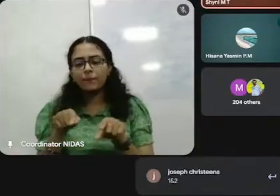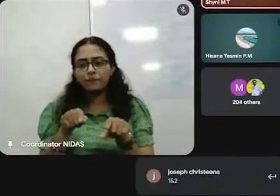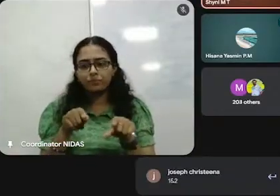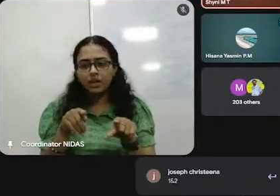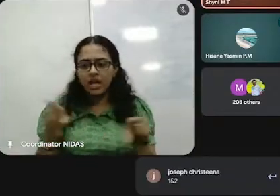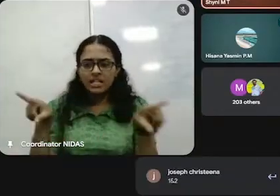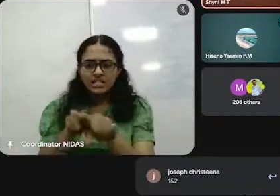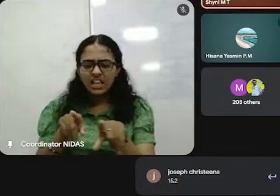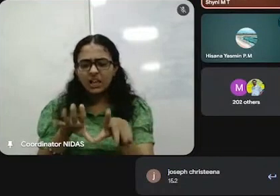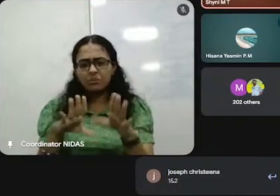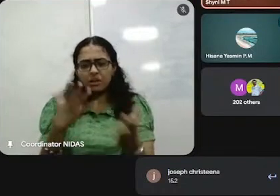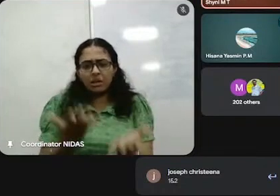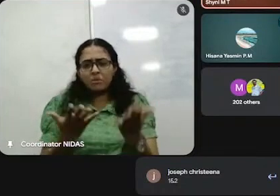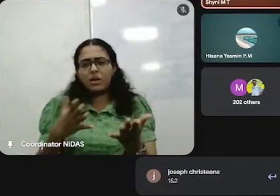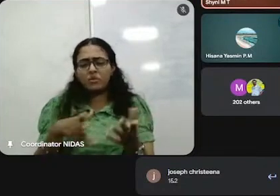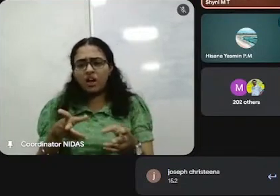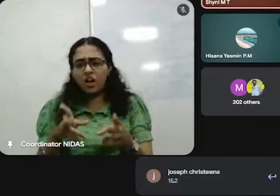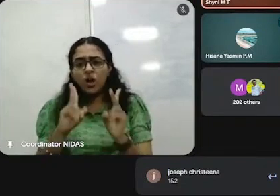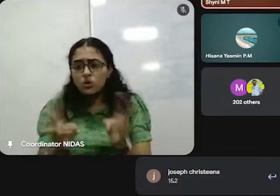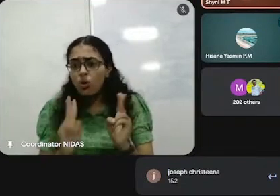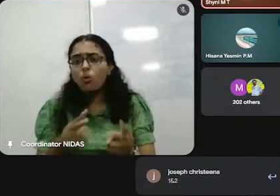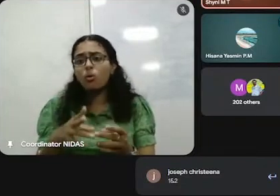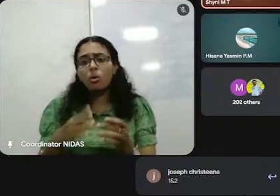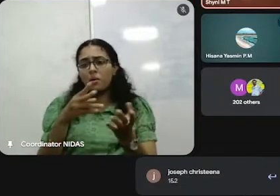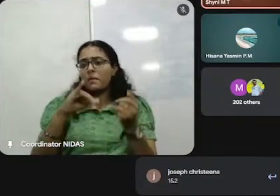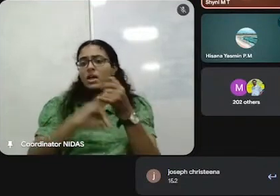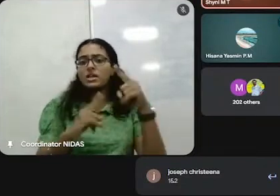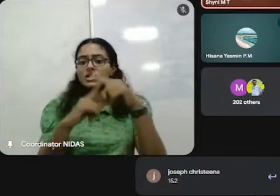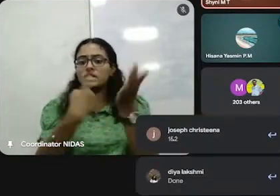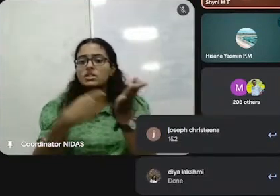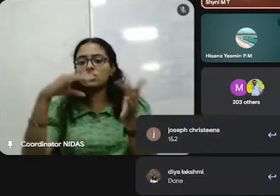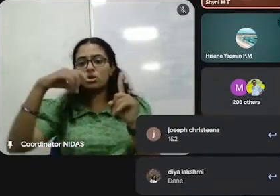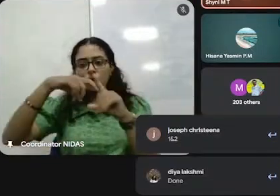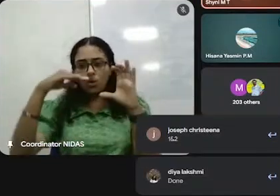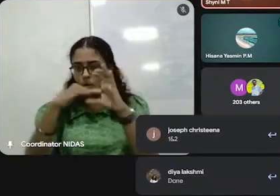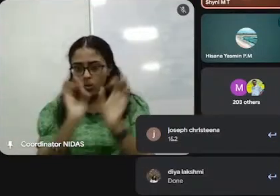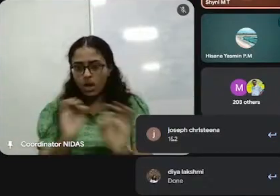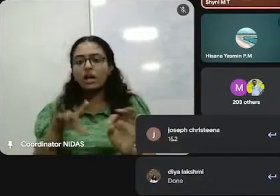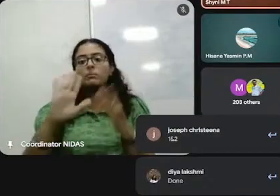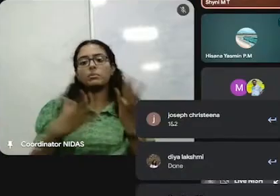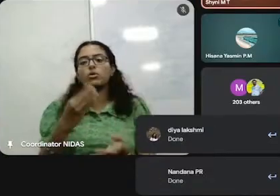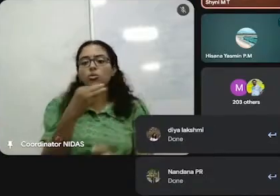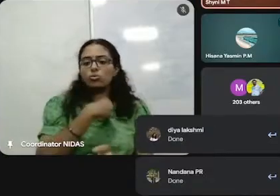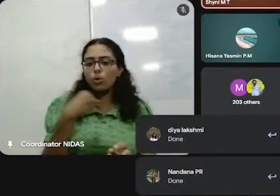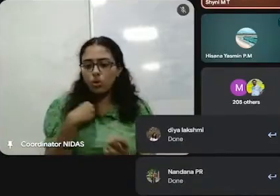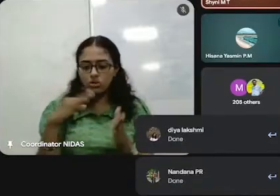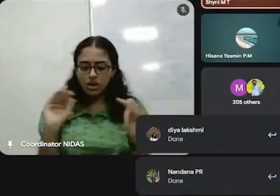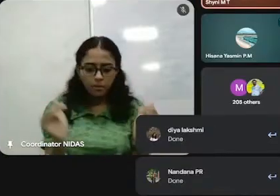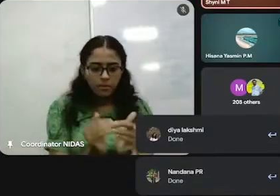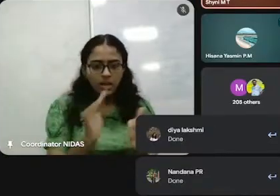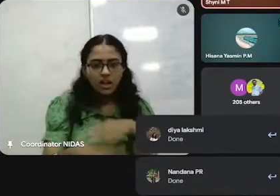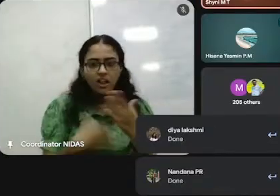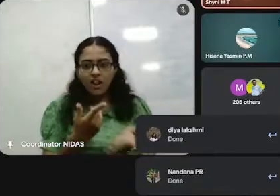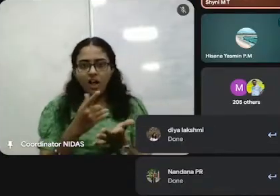ഒക്കെ വരും. പക്ഷെ അതൊരു ചിലപ്പോൾ റിയൽ സ്ട്രോക്ക് ആയിരിക്കില്ല. പക്ഷേ അതൊരു വാർണിംഗ് സൈൻ ആയിട്ട് കണ്ടിട്ട് എത്രയും പെട്ടെന്ന് ന്യൂറോളജിസ്റ്റിന്റെ സഹായം